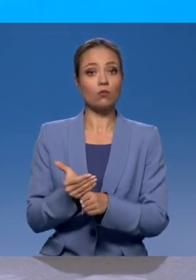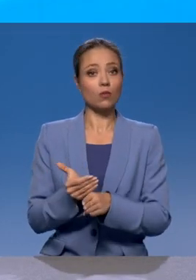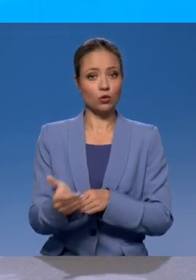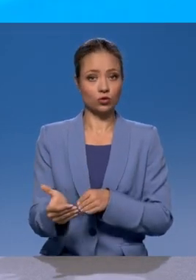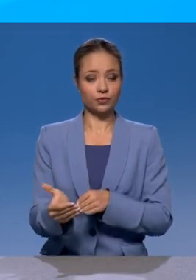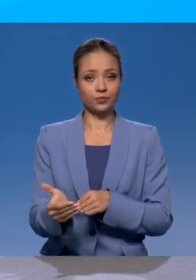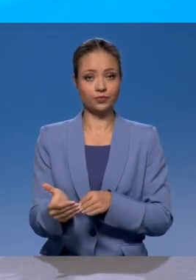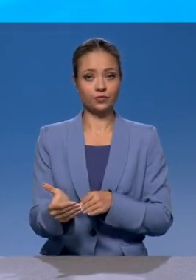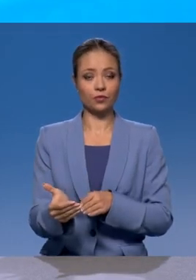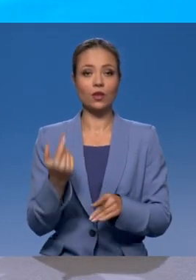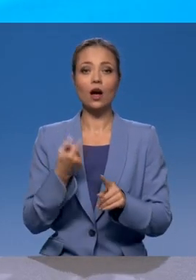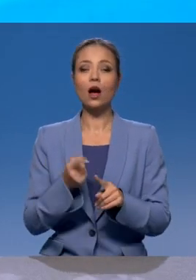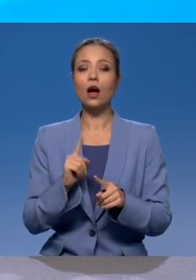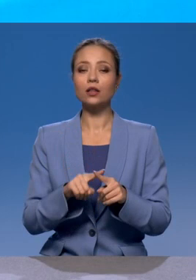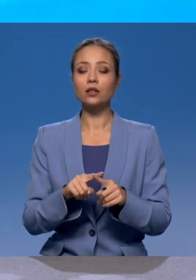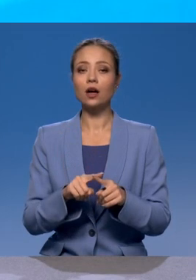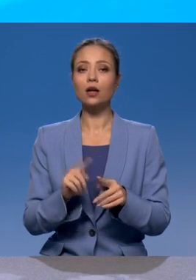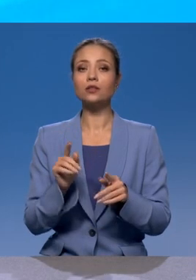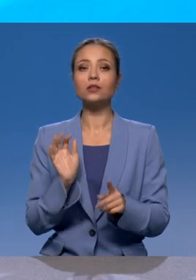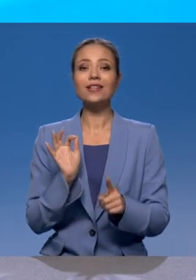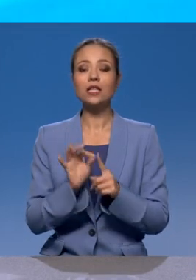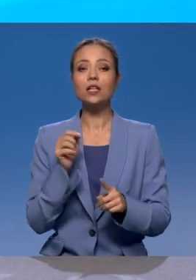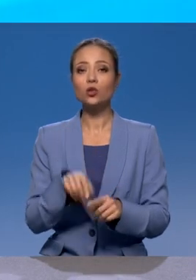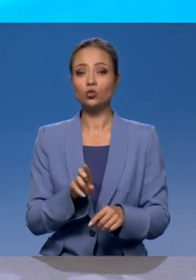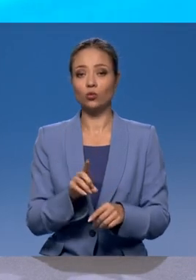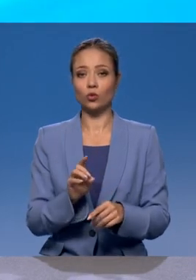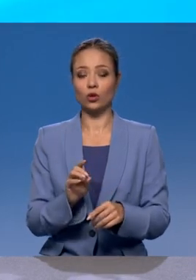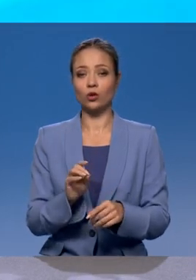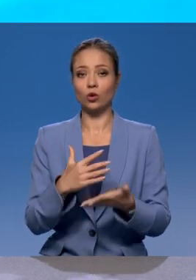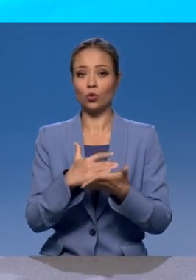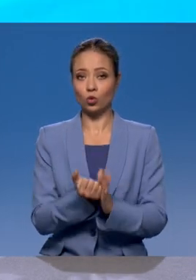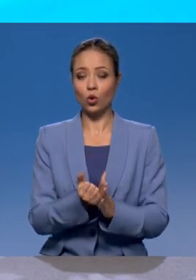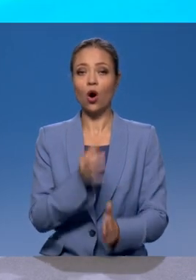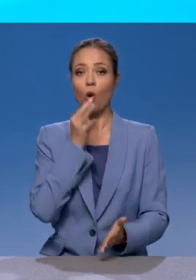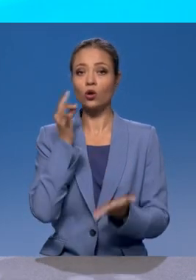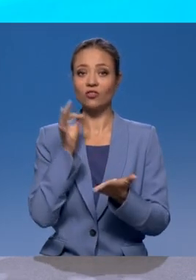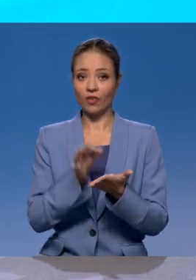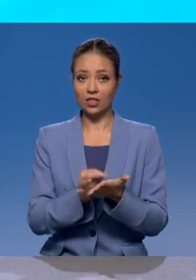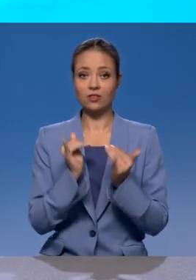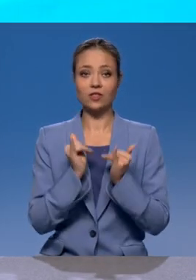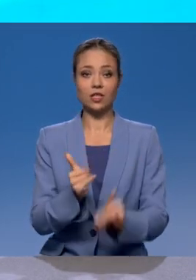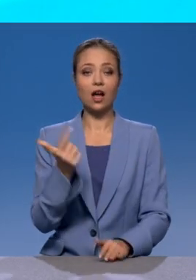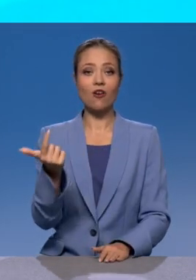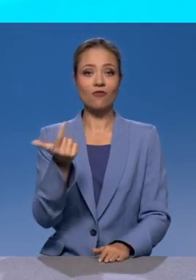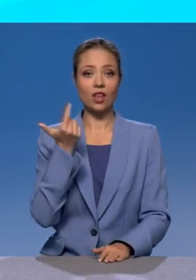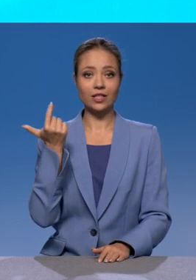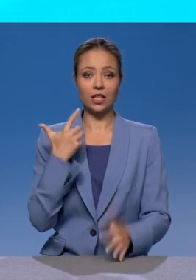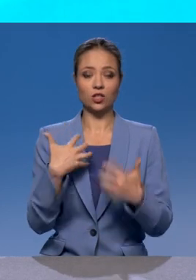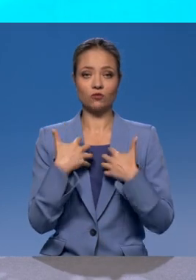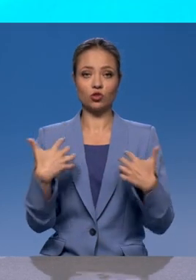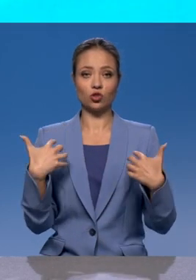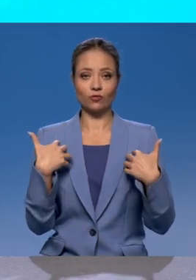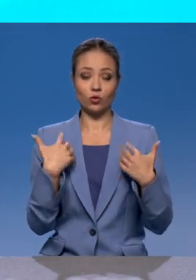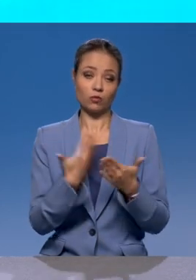Он направлен на то, чтобы ввести ответственность для владельцев животных, в